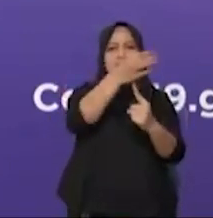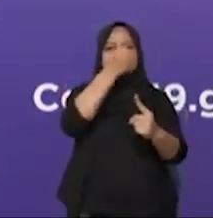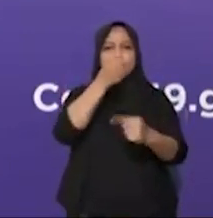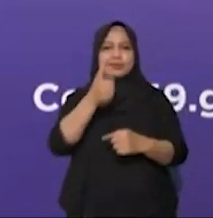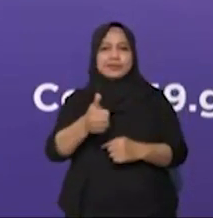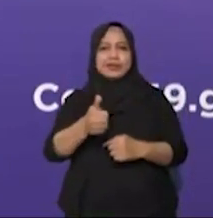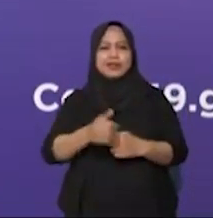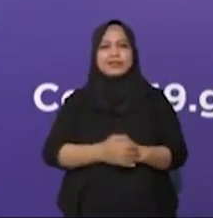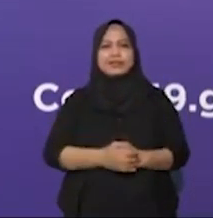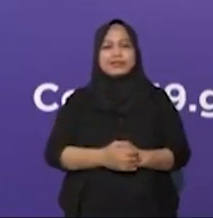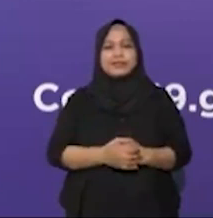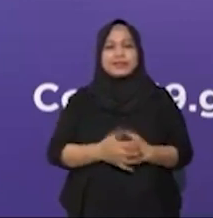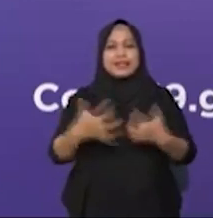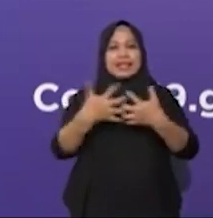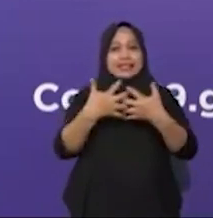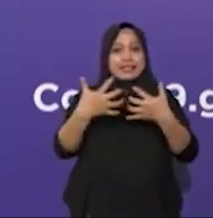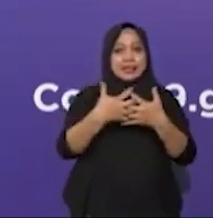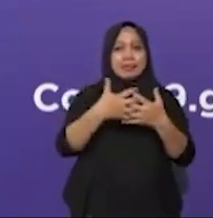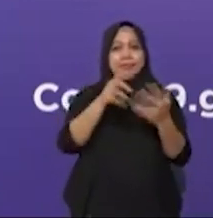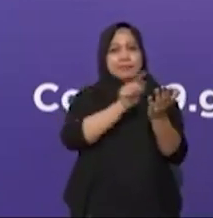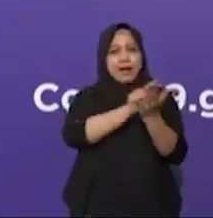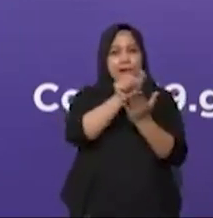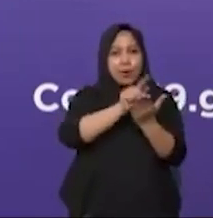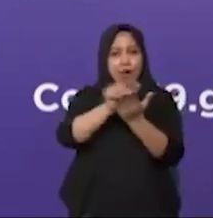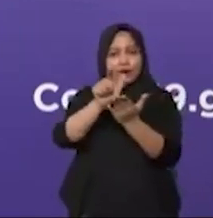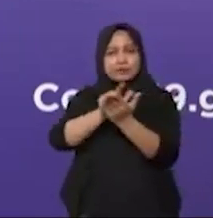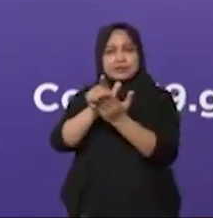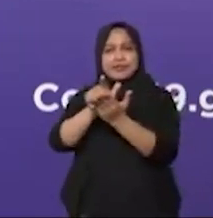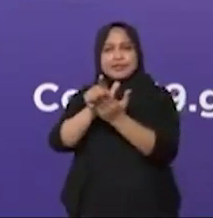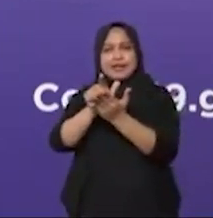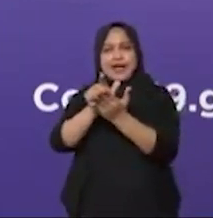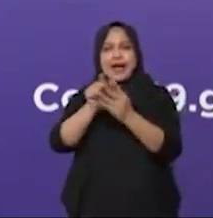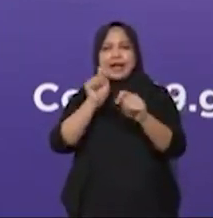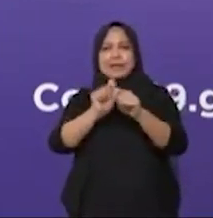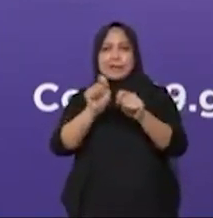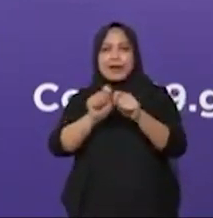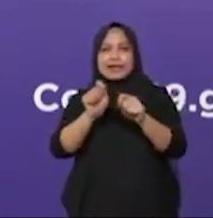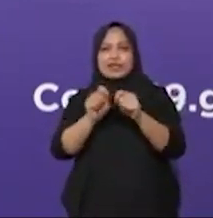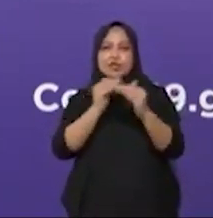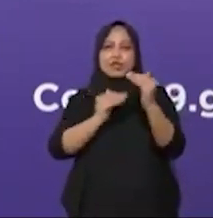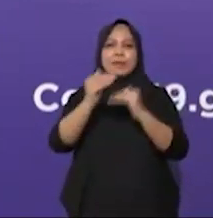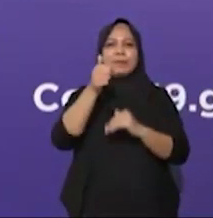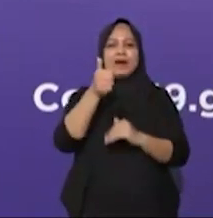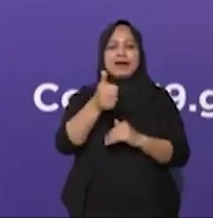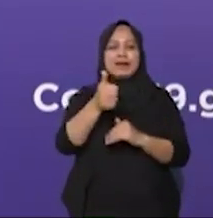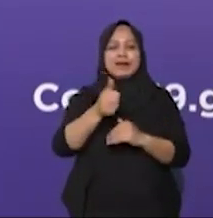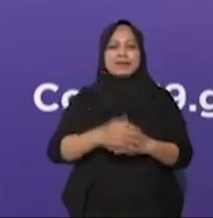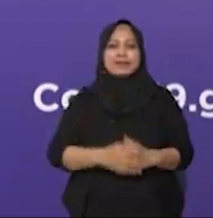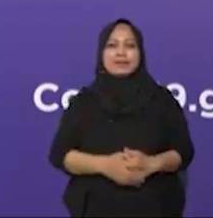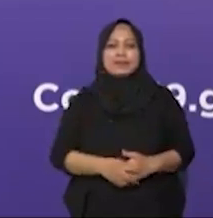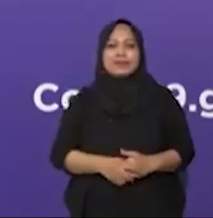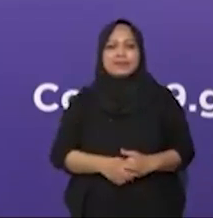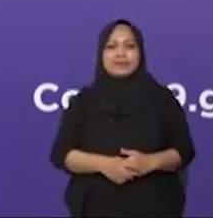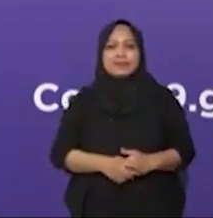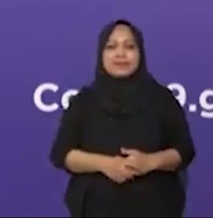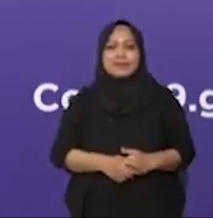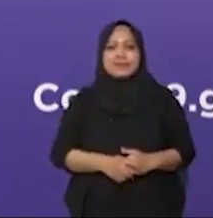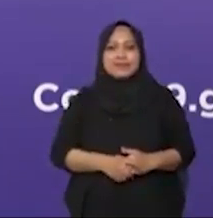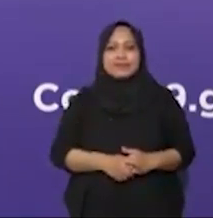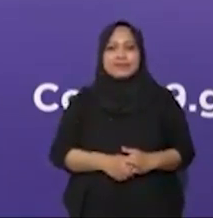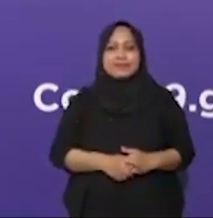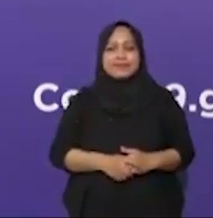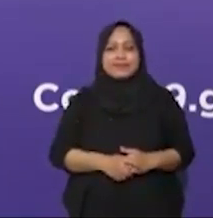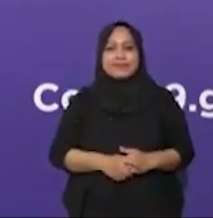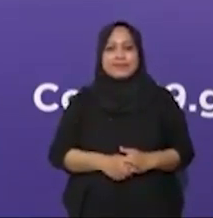semakin memperbaiki sistem pelaporan yang dilakukan oleh seluruh laboratorium yang menyelenggarakan pemeriksaan